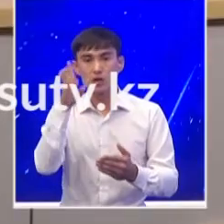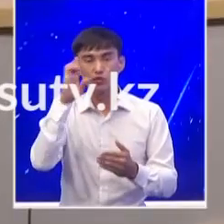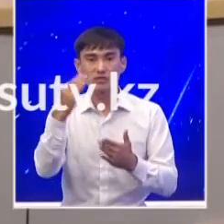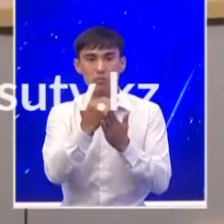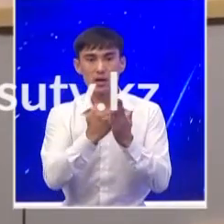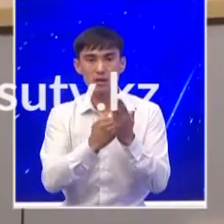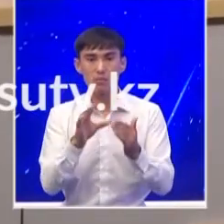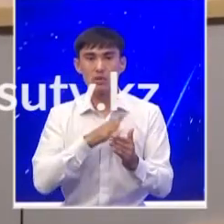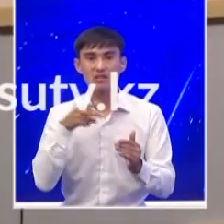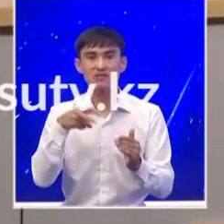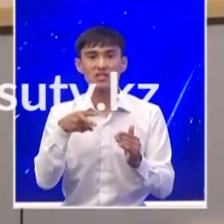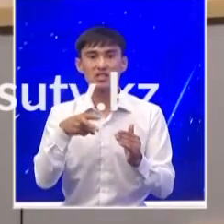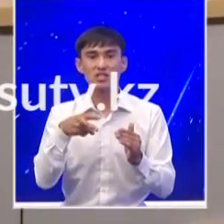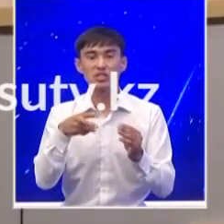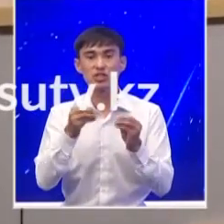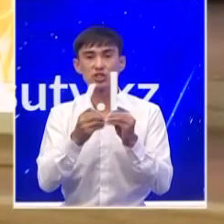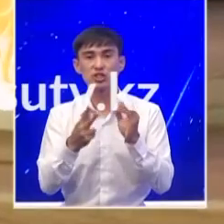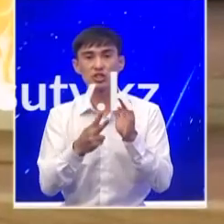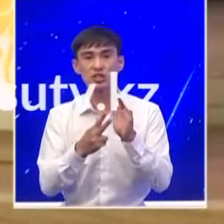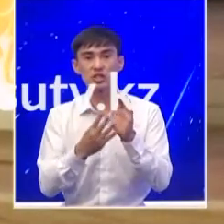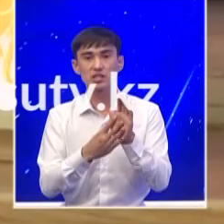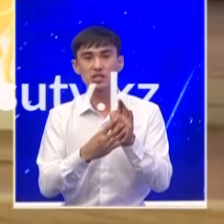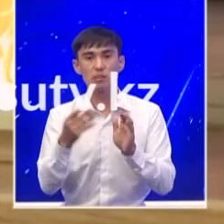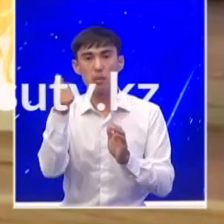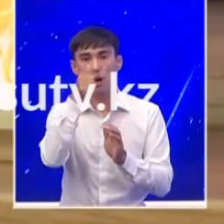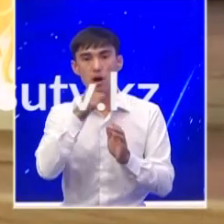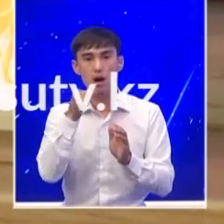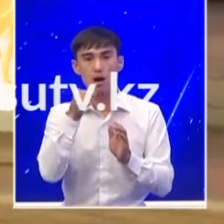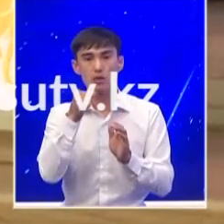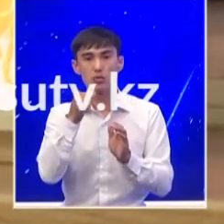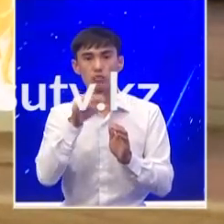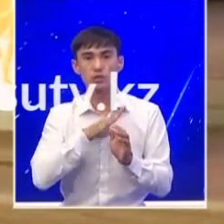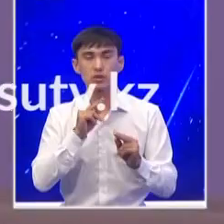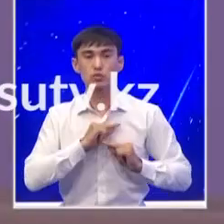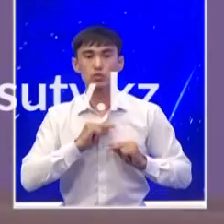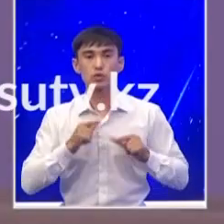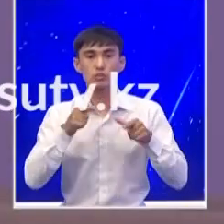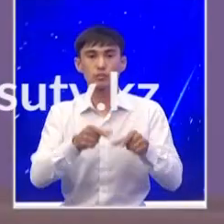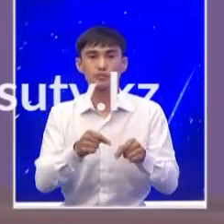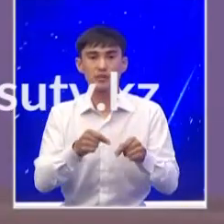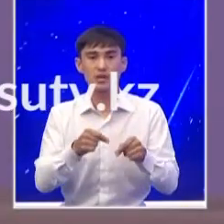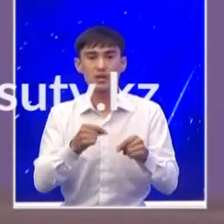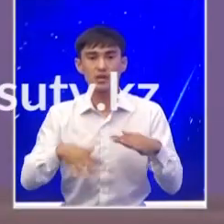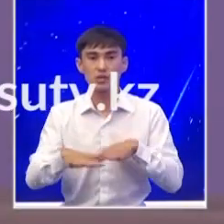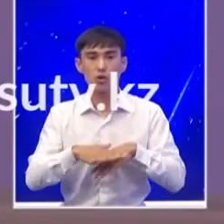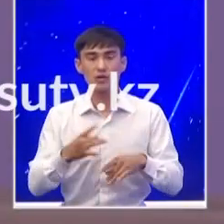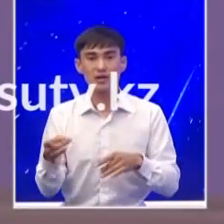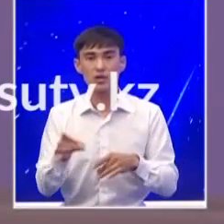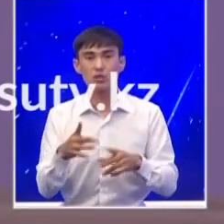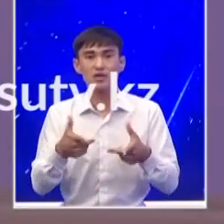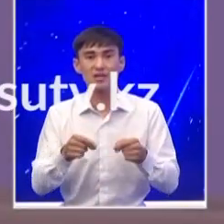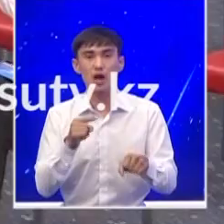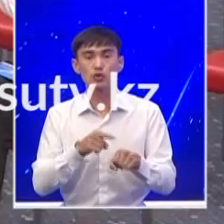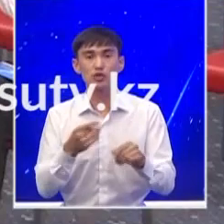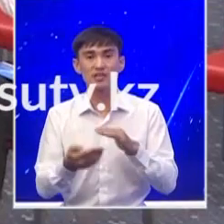была запущена в 2014 году. Она помогает обучить и трудоустроить молодежь из густонаселенных районов регионы, где